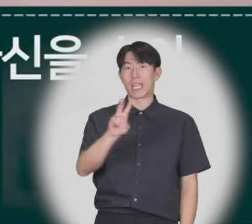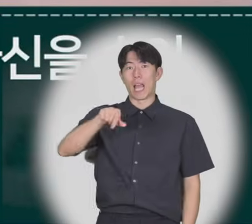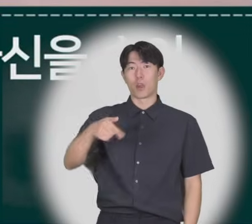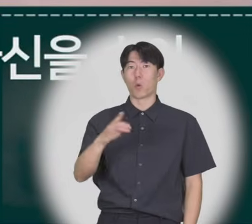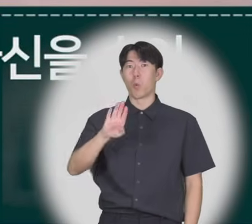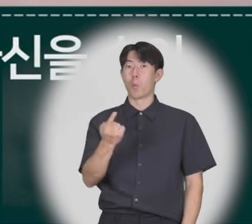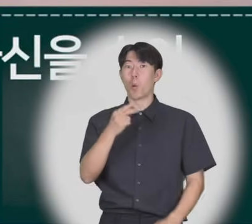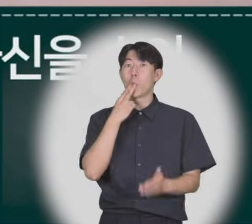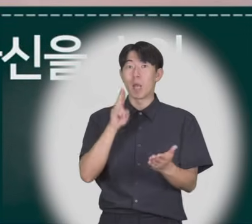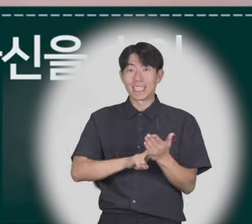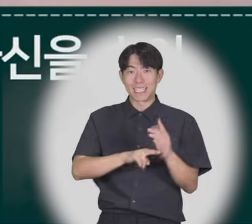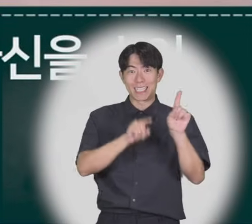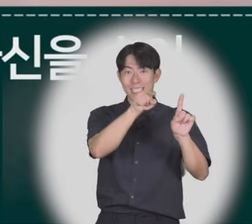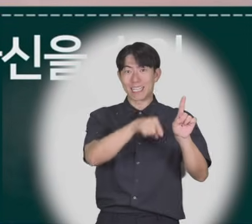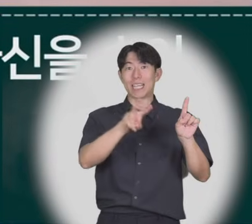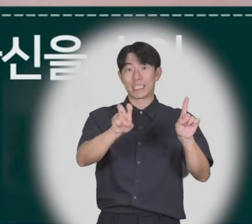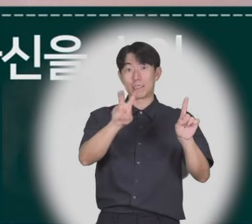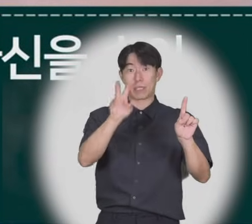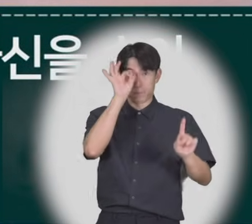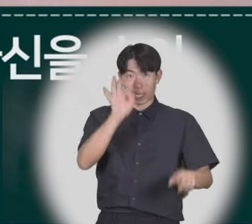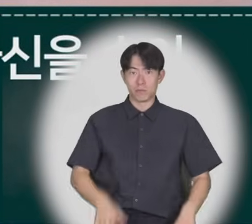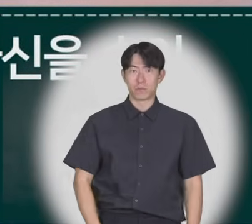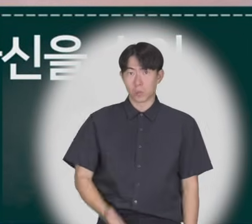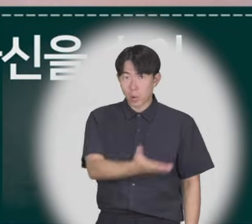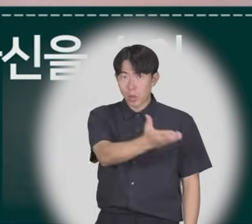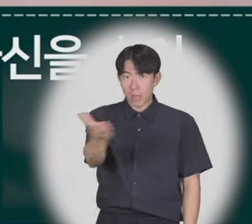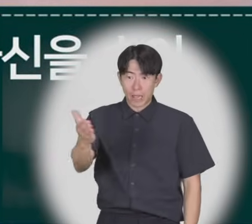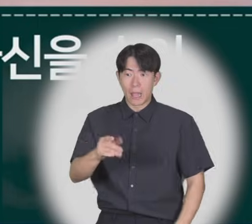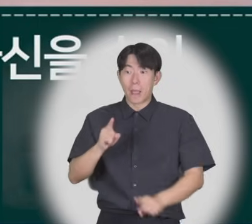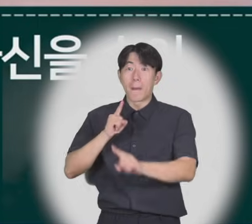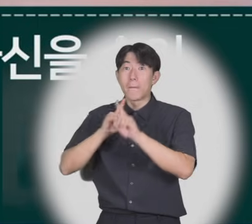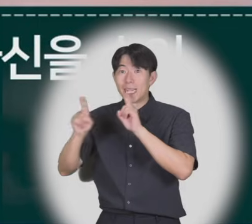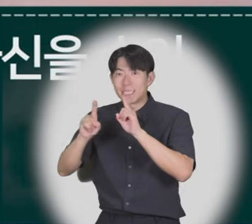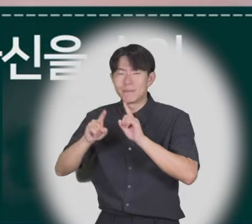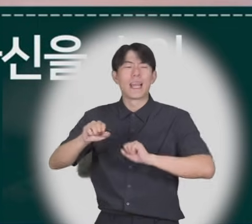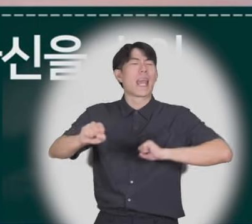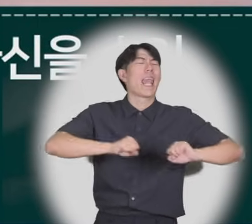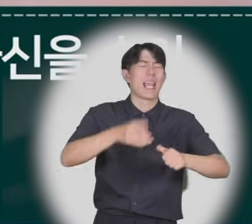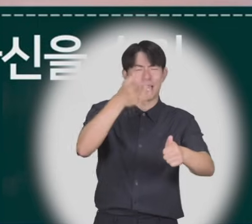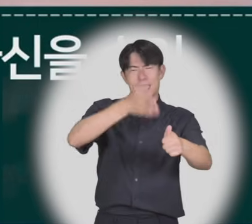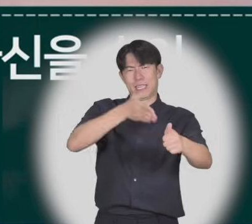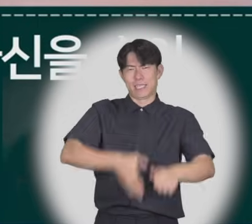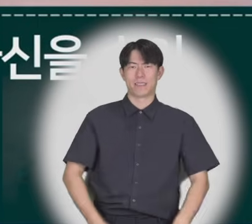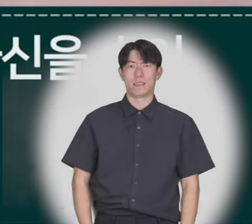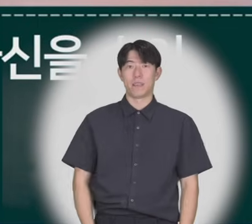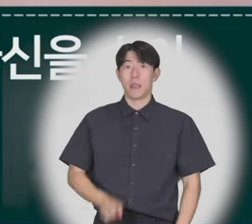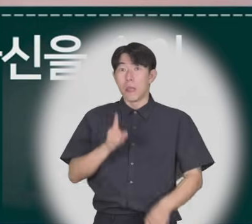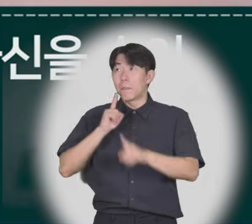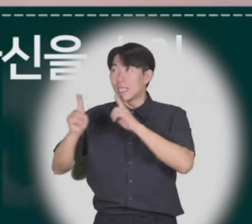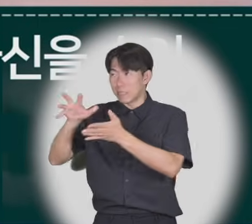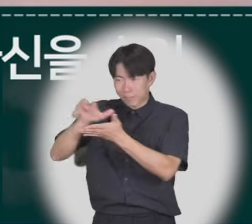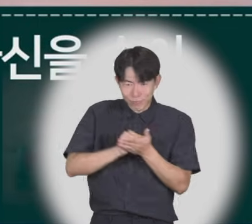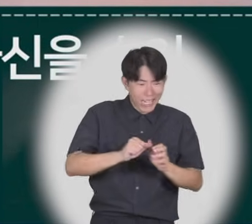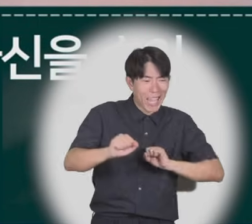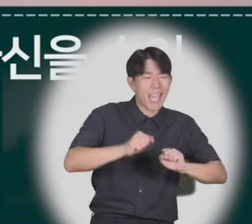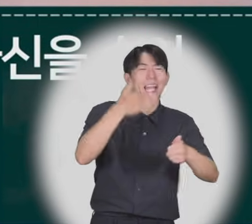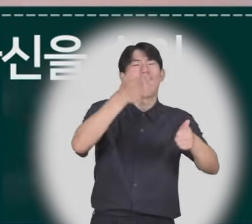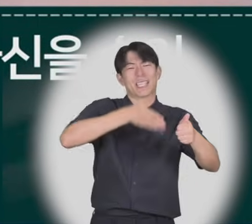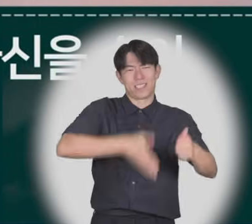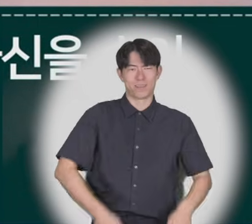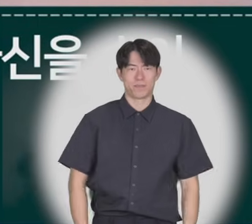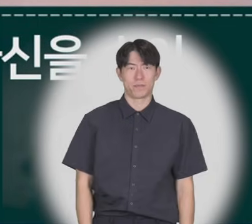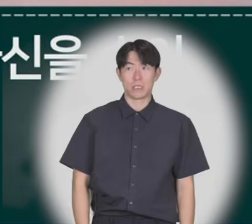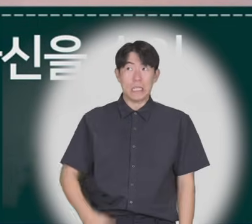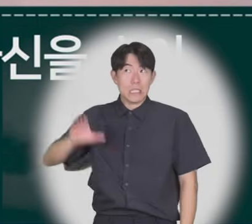1장 22절이죠. 너희는 말씀을 행하는 자가 되고, 뭐 하는 자? 행하는 자가 되고,